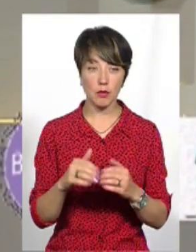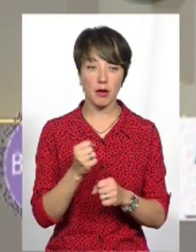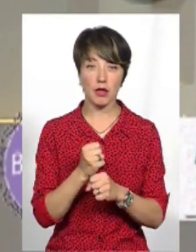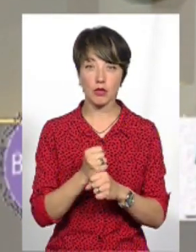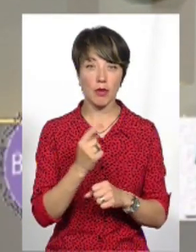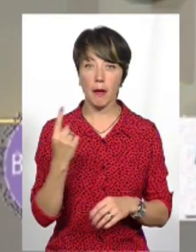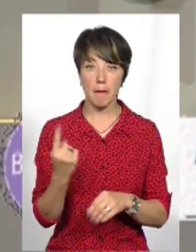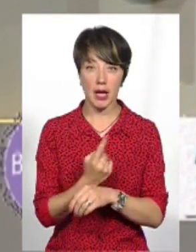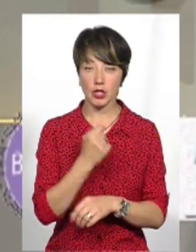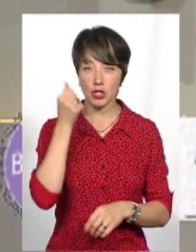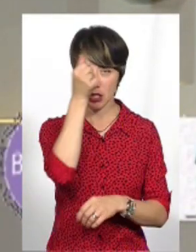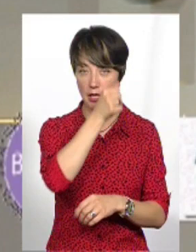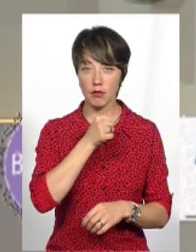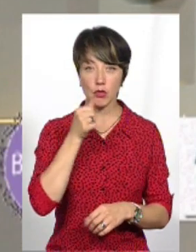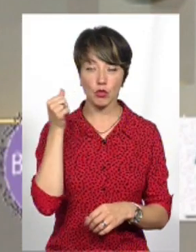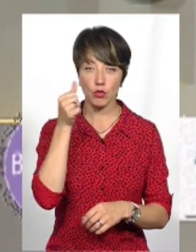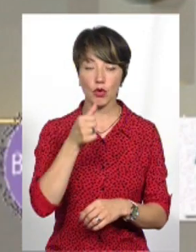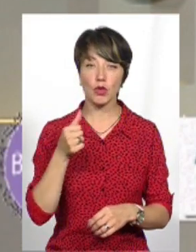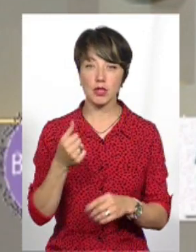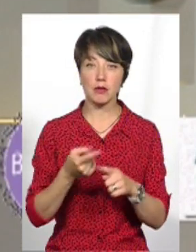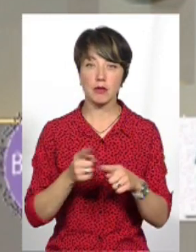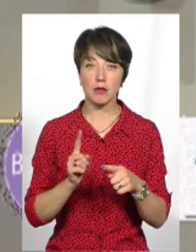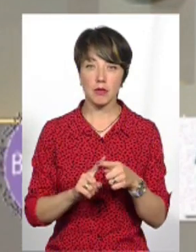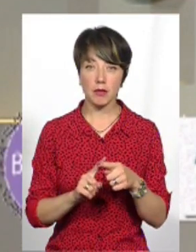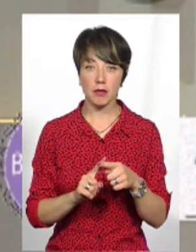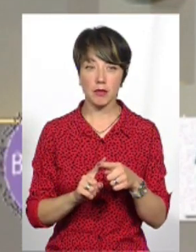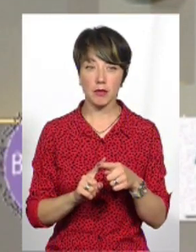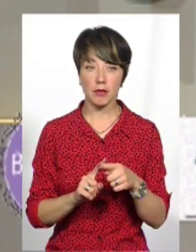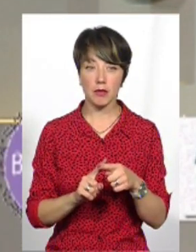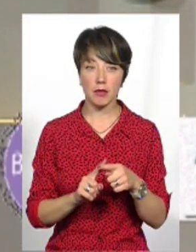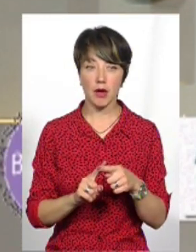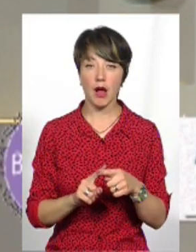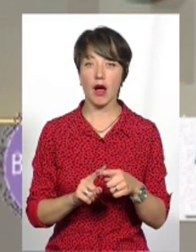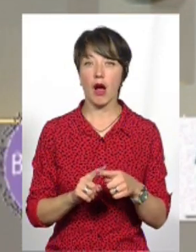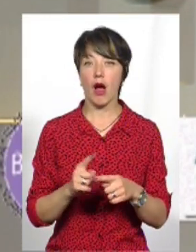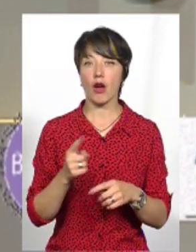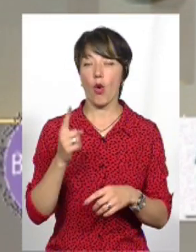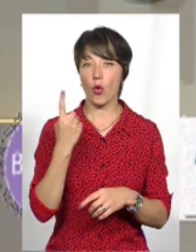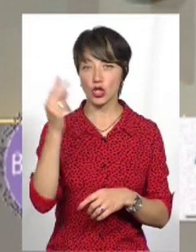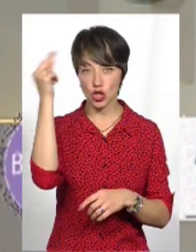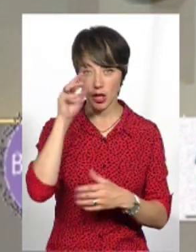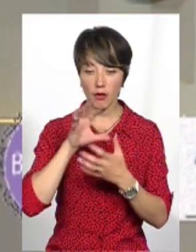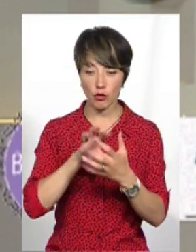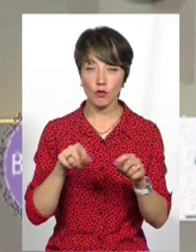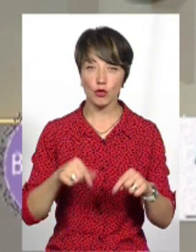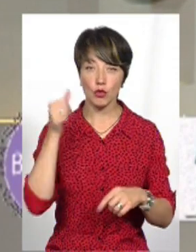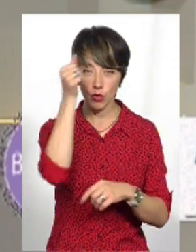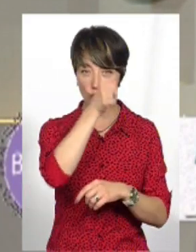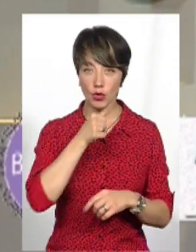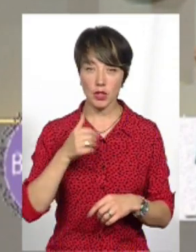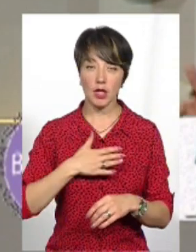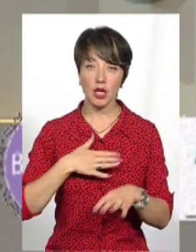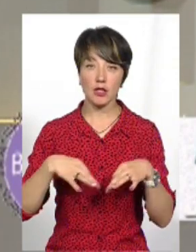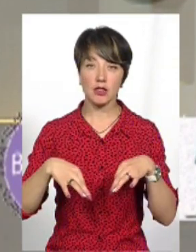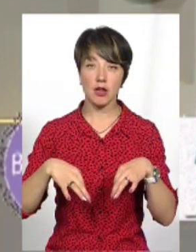працюємо не перший рік. Минулому році ми поставили по такій субвенції один шкільний автобус. В цьому році наша компанія